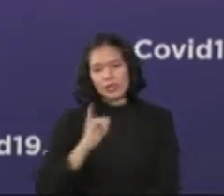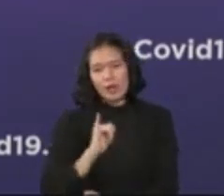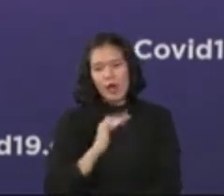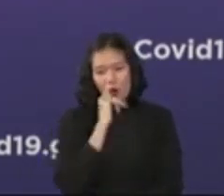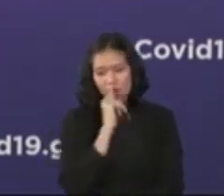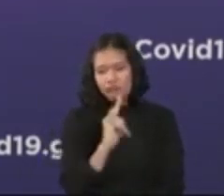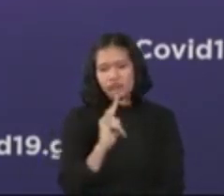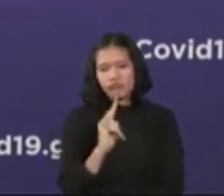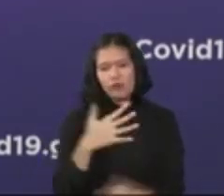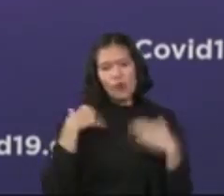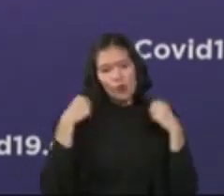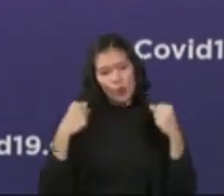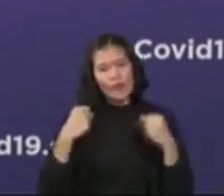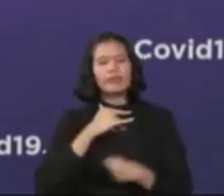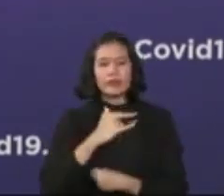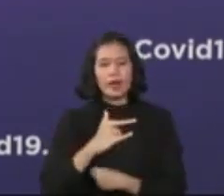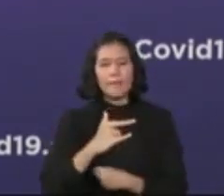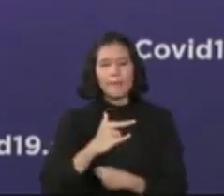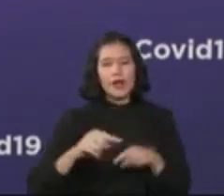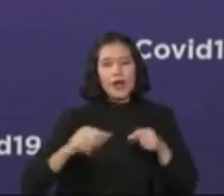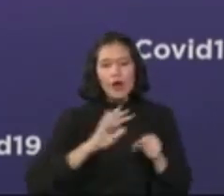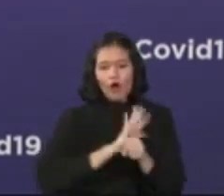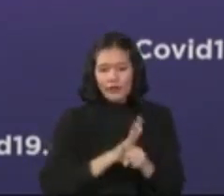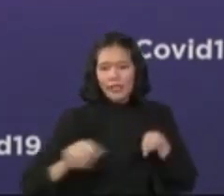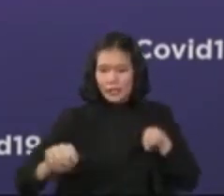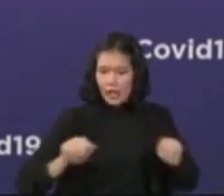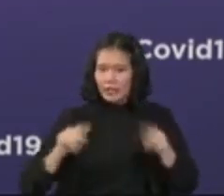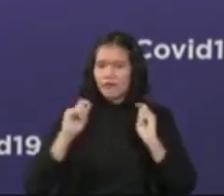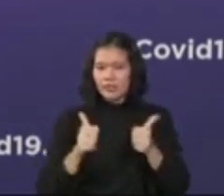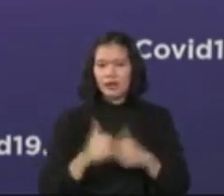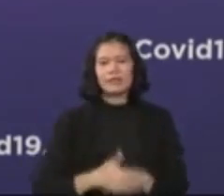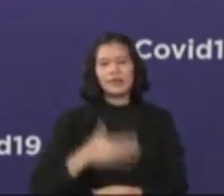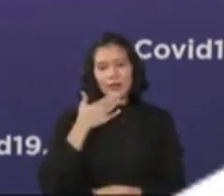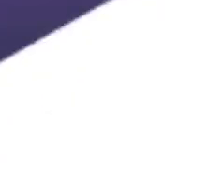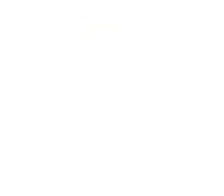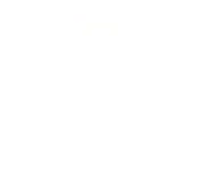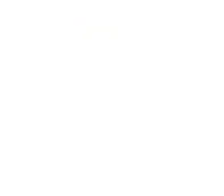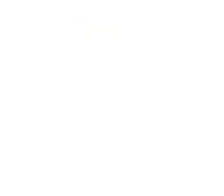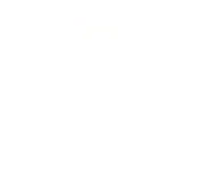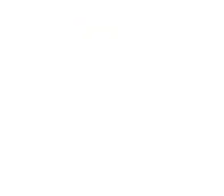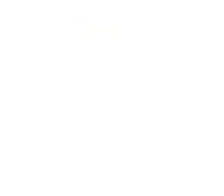kita tetap kuat untuk kemudian mengendalikan penyakit ini. Terima kasih, selamat sore.